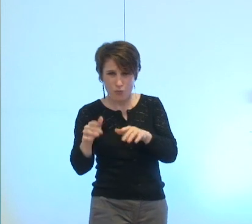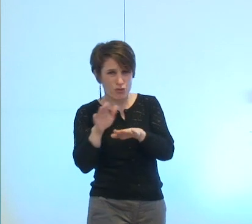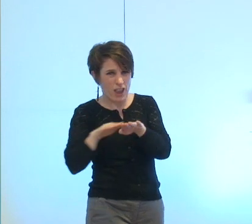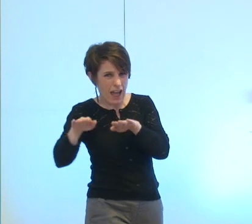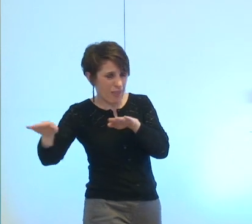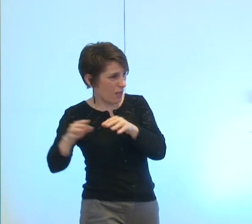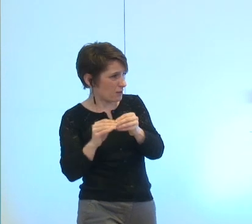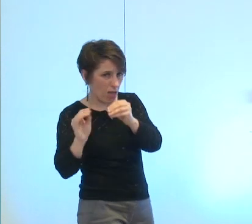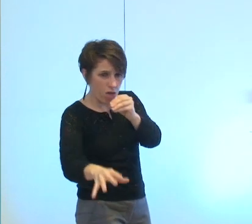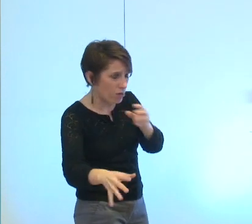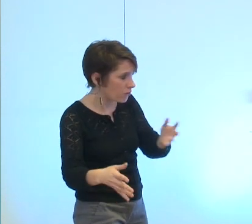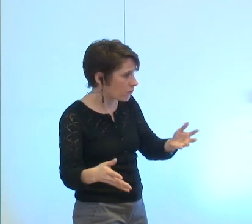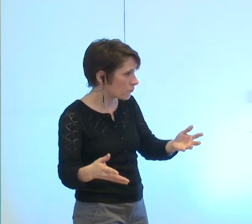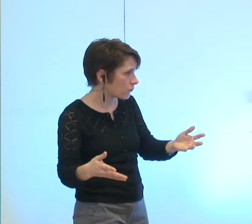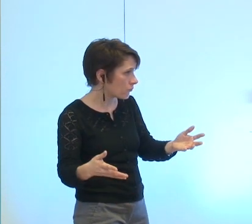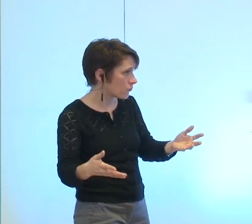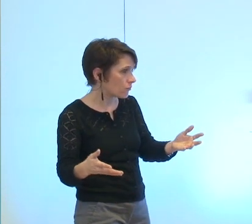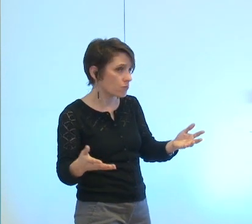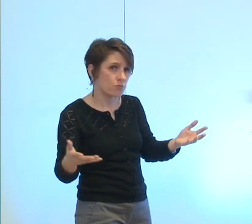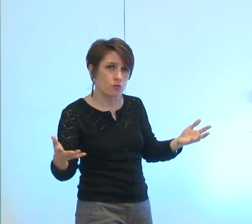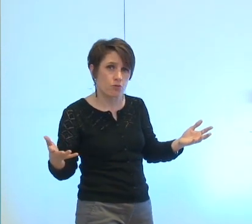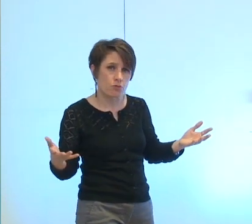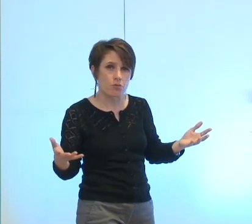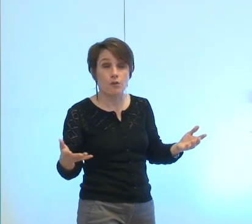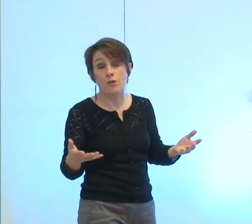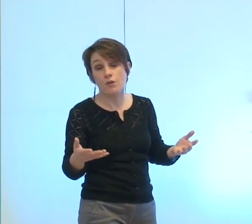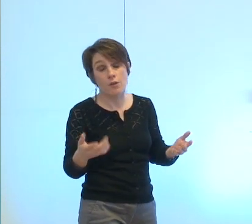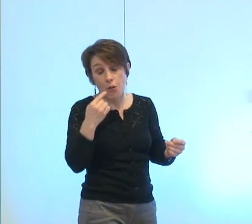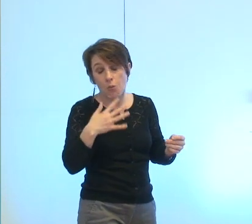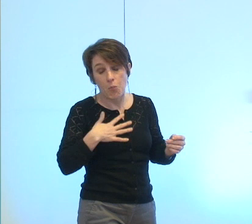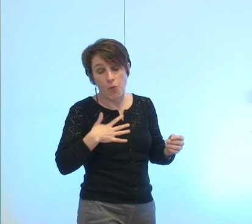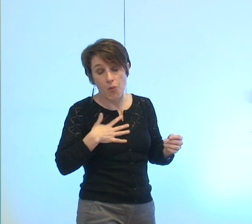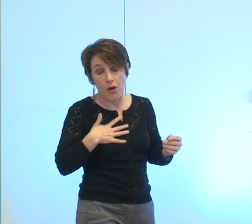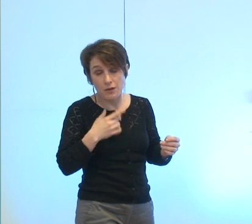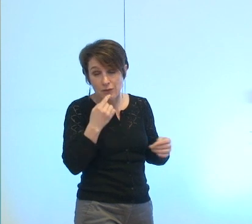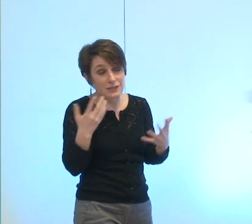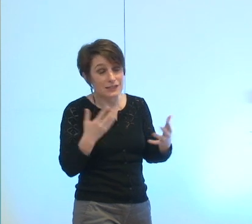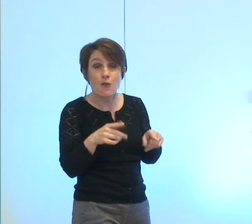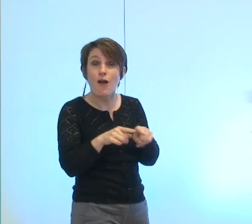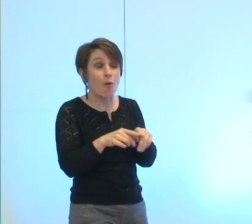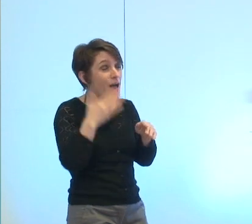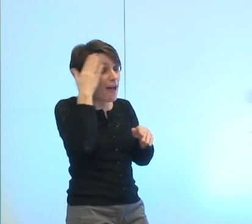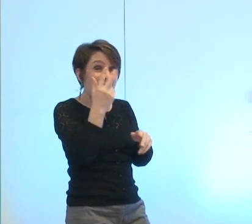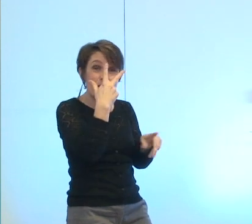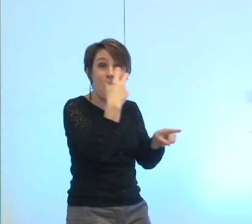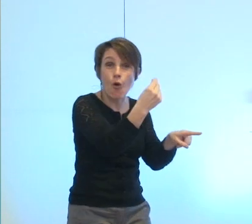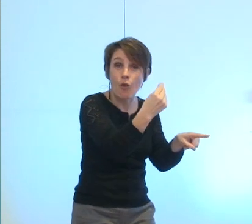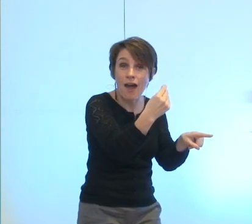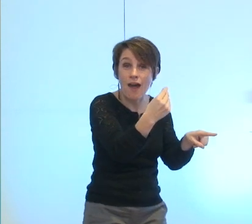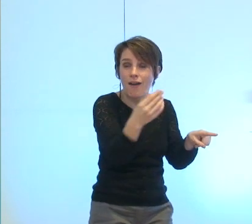un peu à donner au renard les clés du poulailler ne comptez pas sur